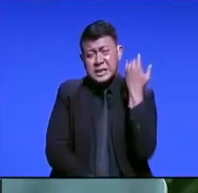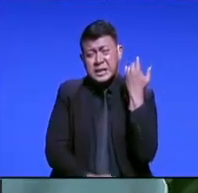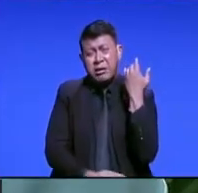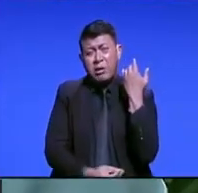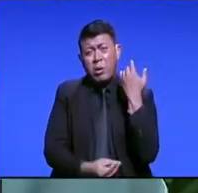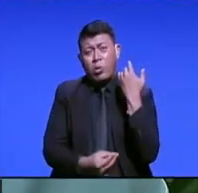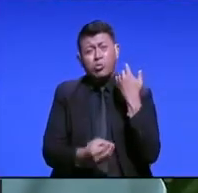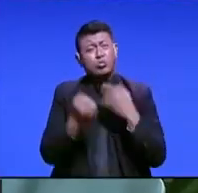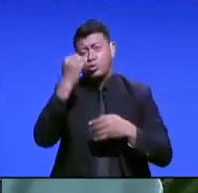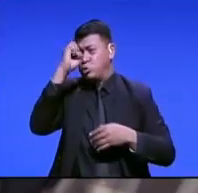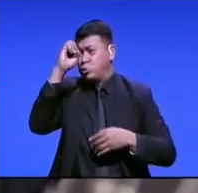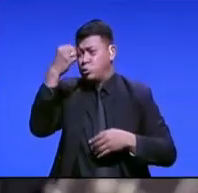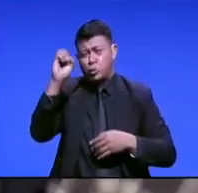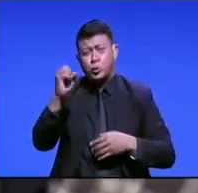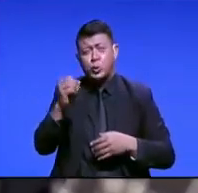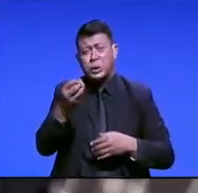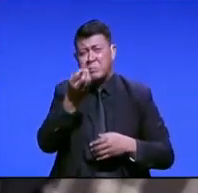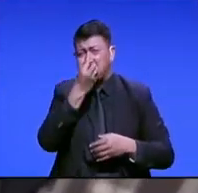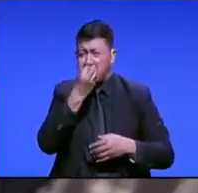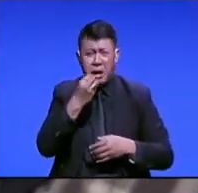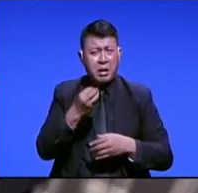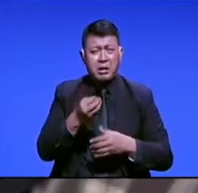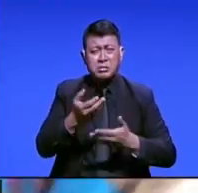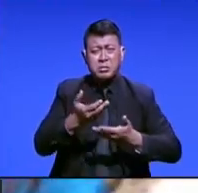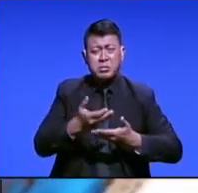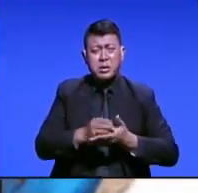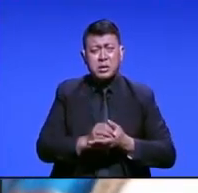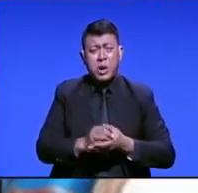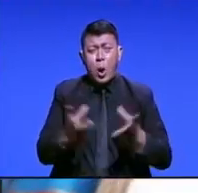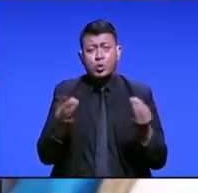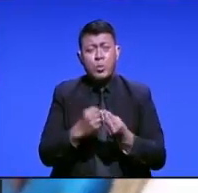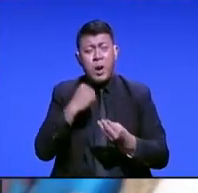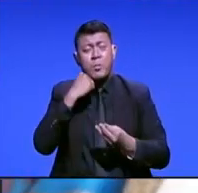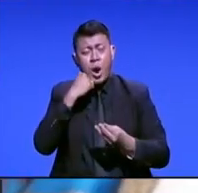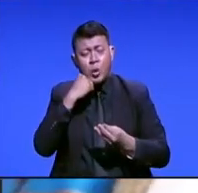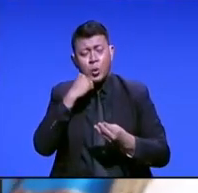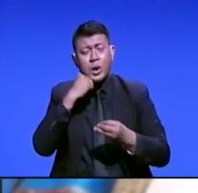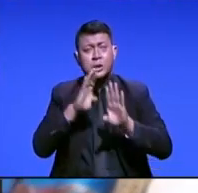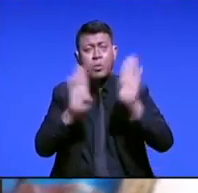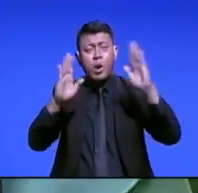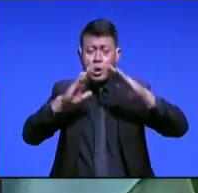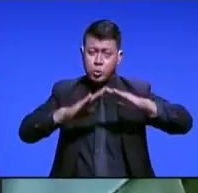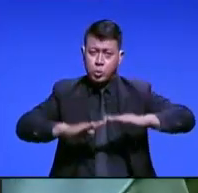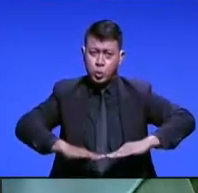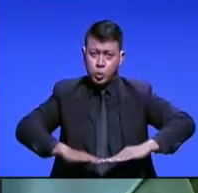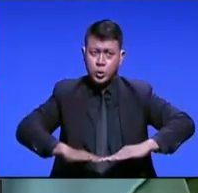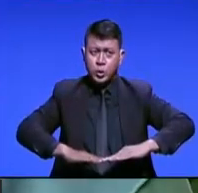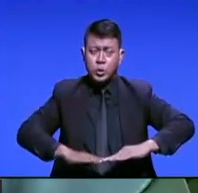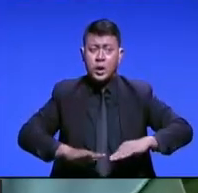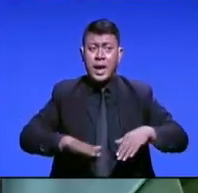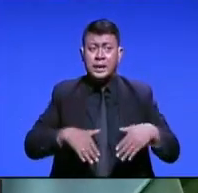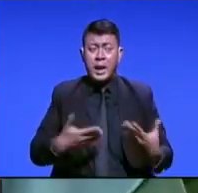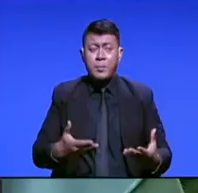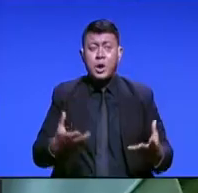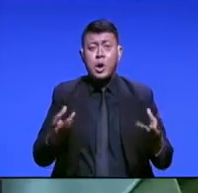mampu memenuhi kebutuhan. Jadi kalau tingkat penganggurannya memang menurun, tingkat pengangguran terbuka. Tetapi in level